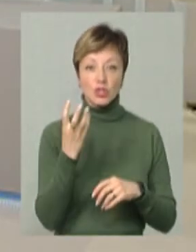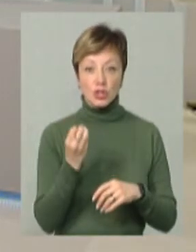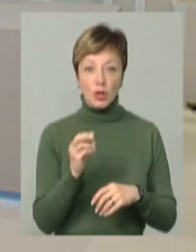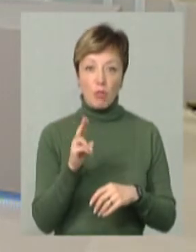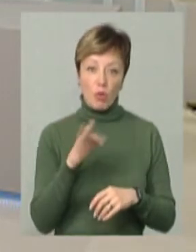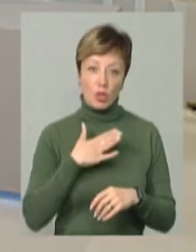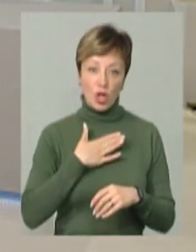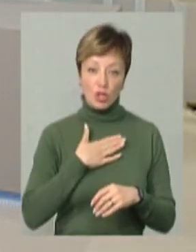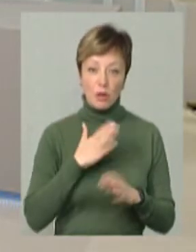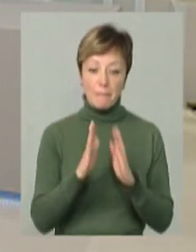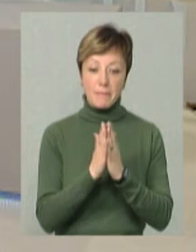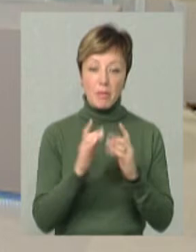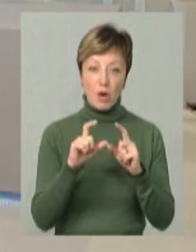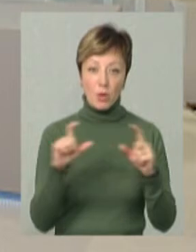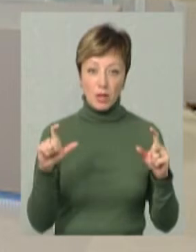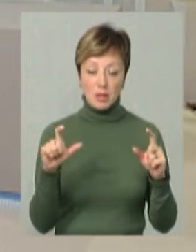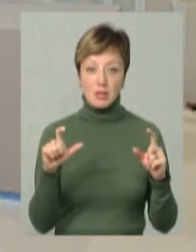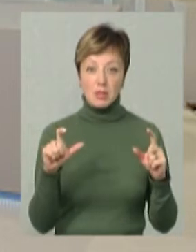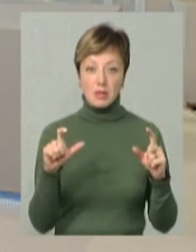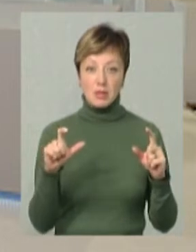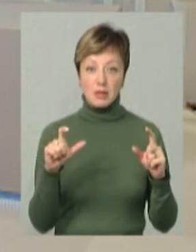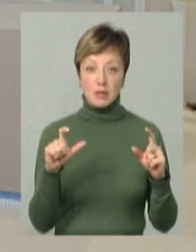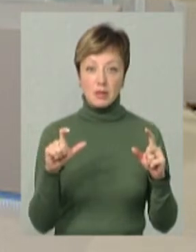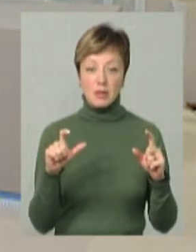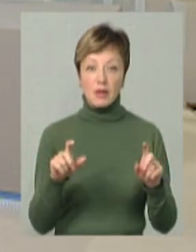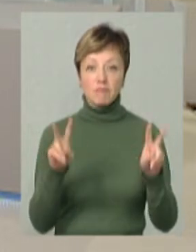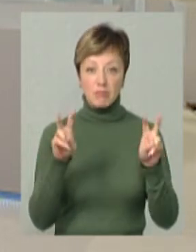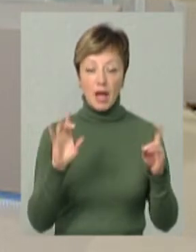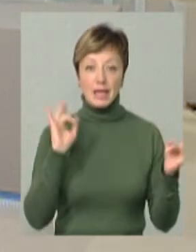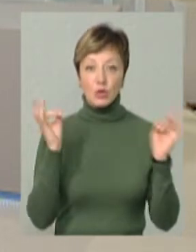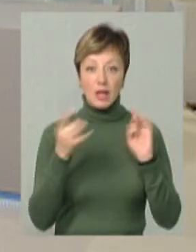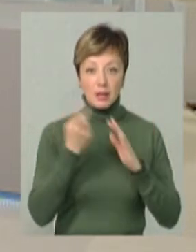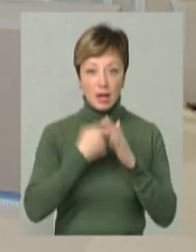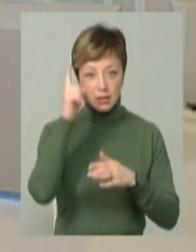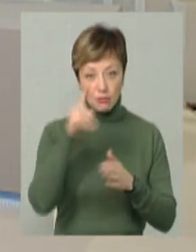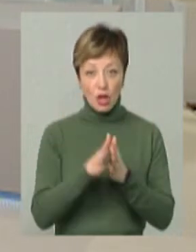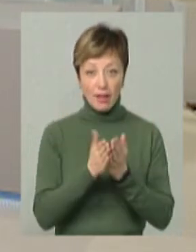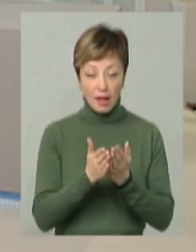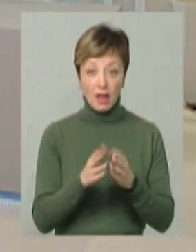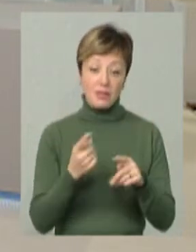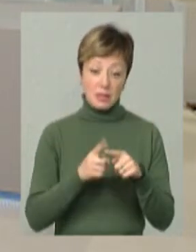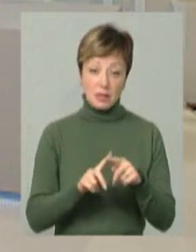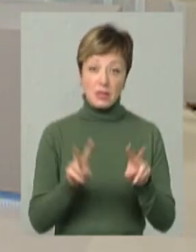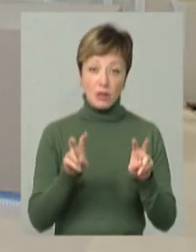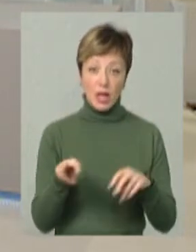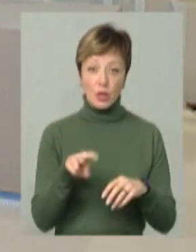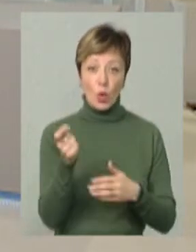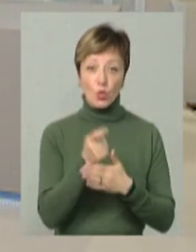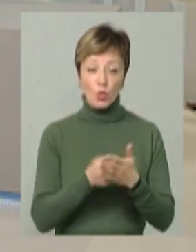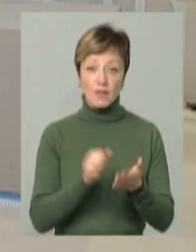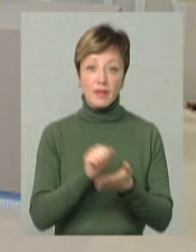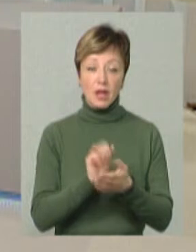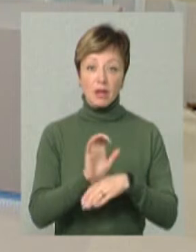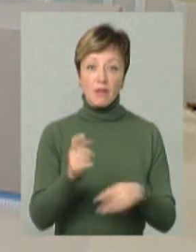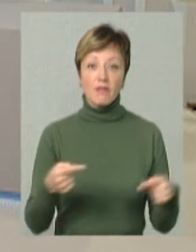по нашій бібліотеці «Резонансна краєзнавча книга». І тому у номінації «Літературно-художнє видання»